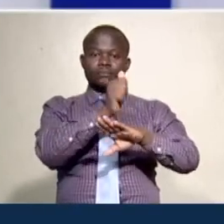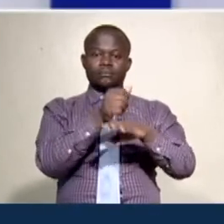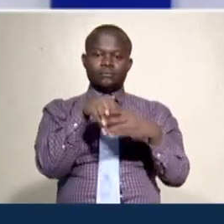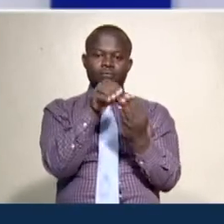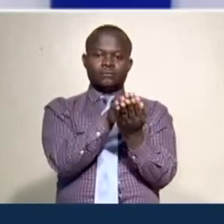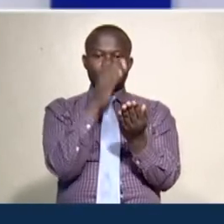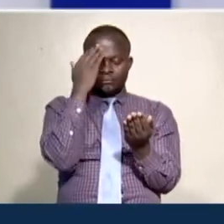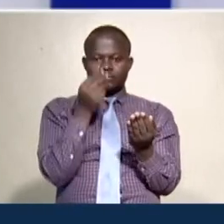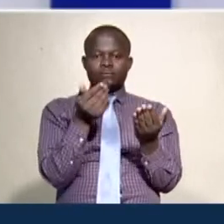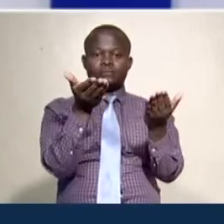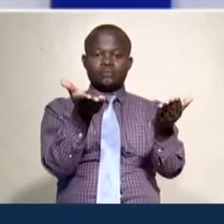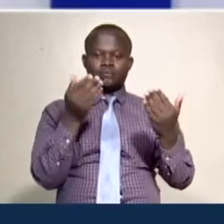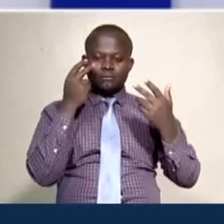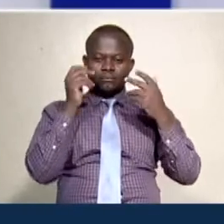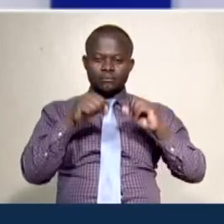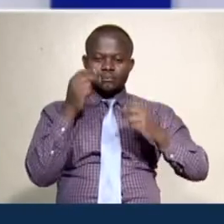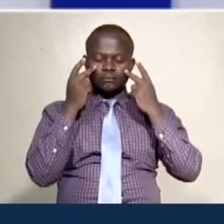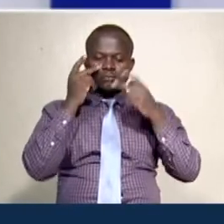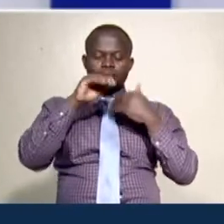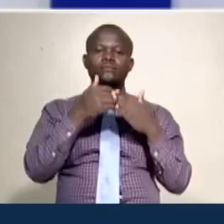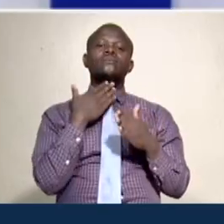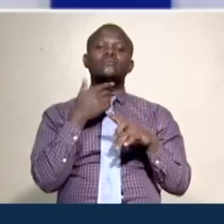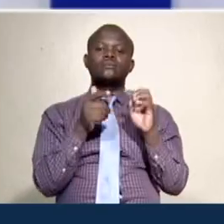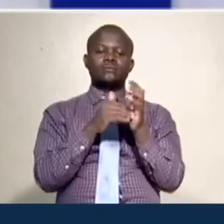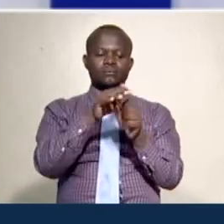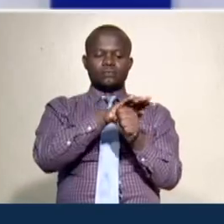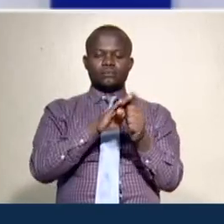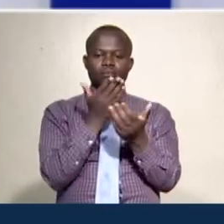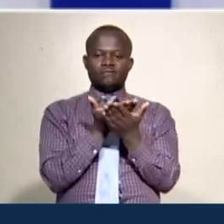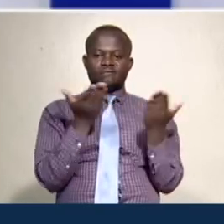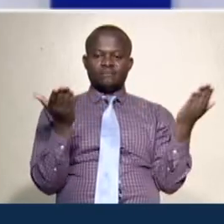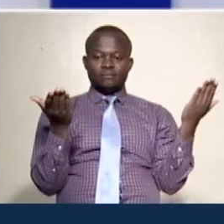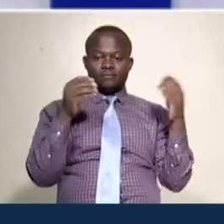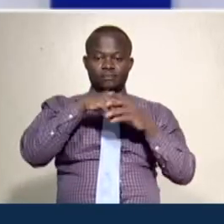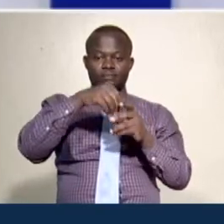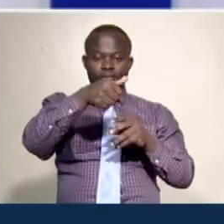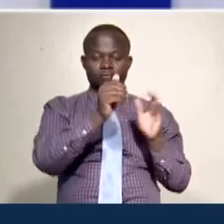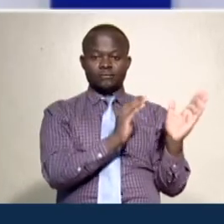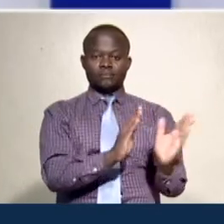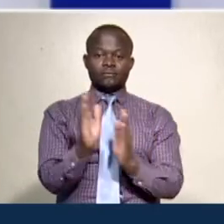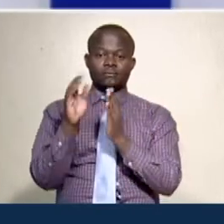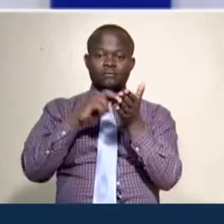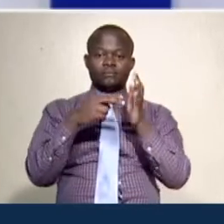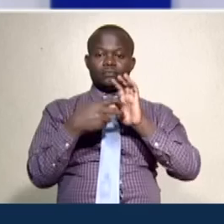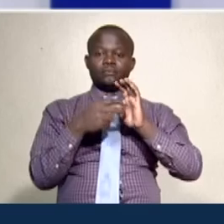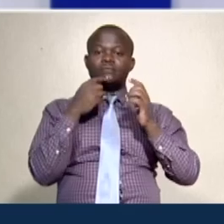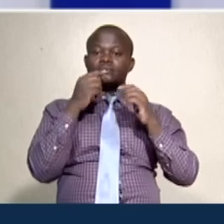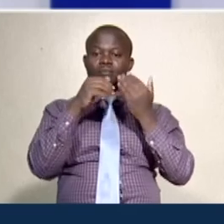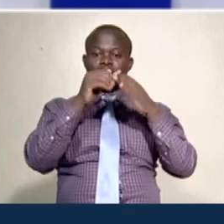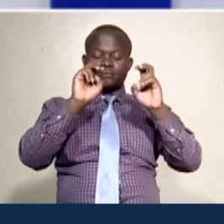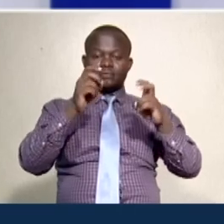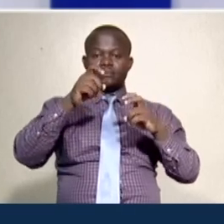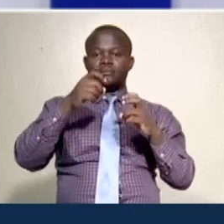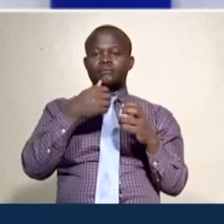abahari bashobore kuyabona wese ubyifuza ariko yujije ibisabwa muri ibyo harimo gutegura na ya proje kuvuga ngo nkeneye iki kuko